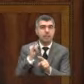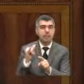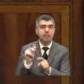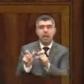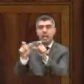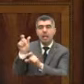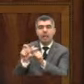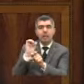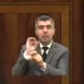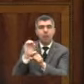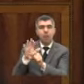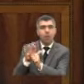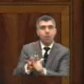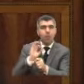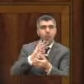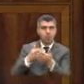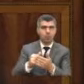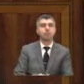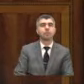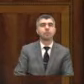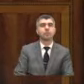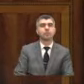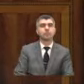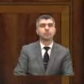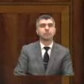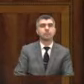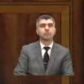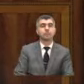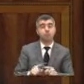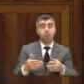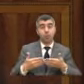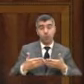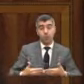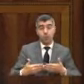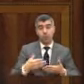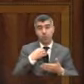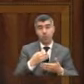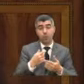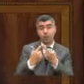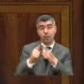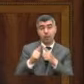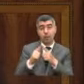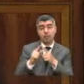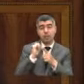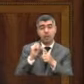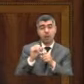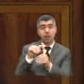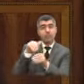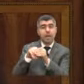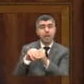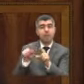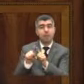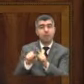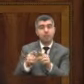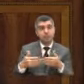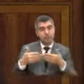قصير ماشي على الحيط الكبير. اليوم السيد الوزير عطينا واحد الفرصه لبعض الدكاكين الانتخابيه باستغلالها لهذه